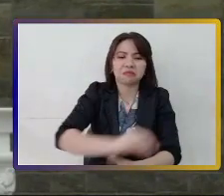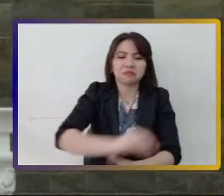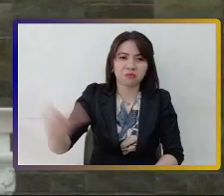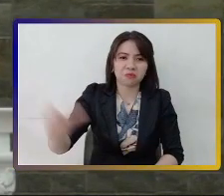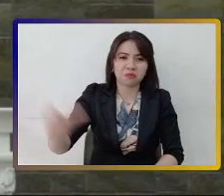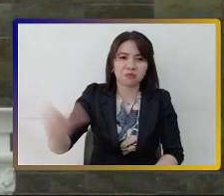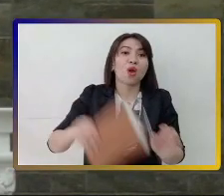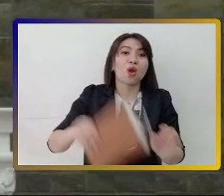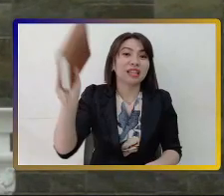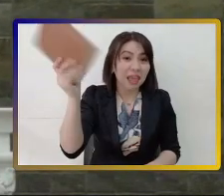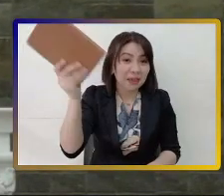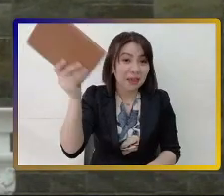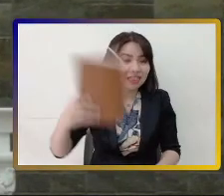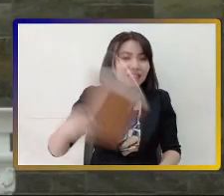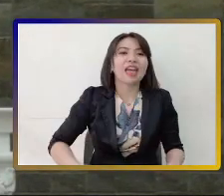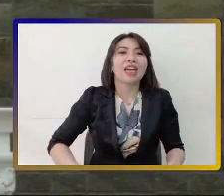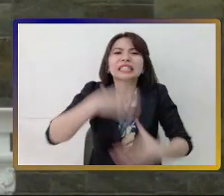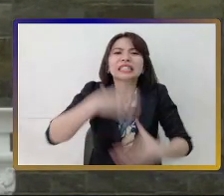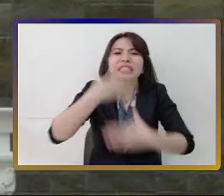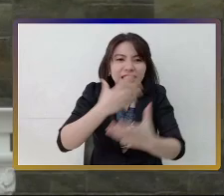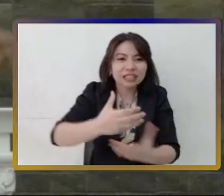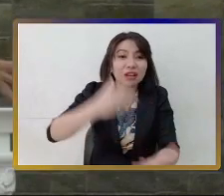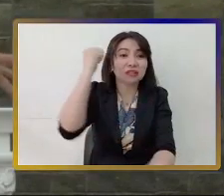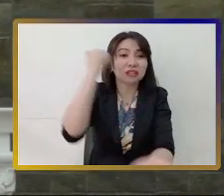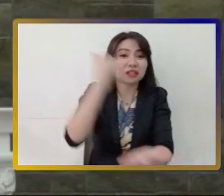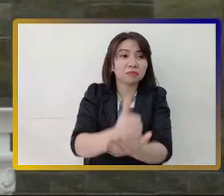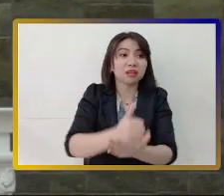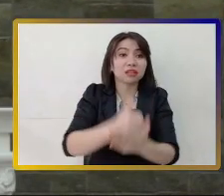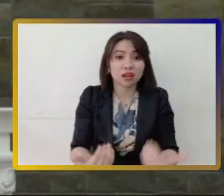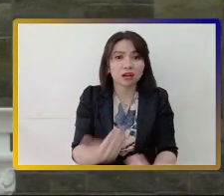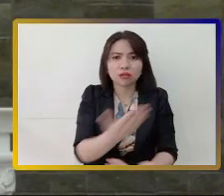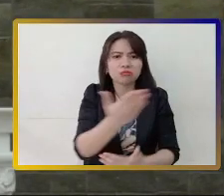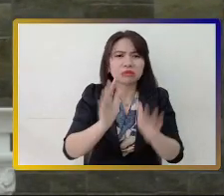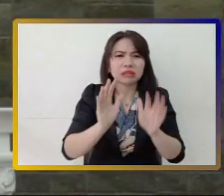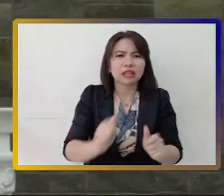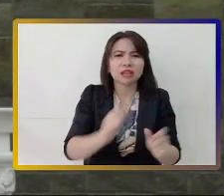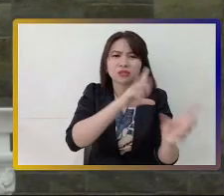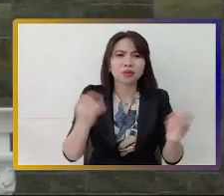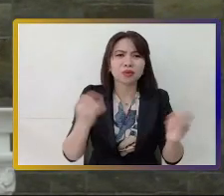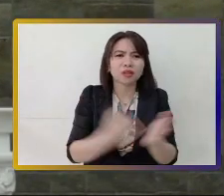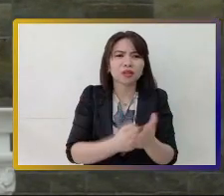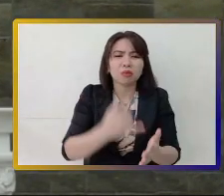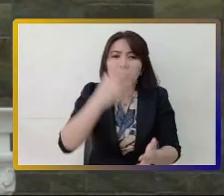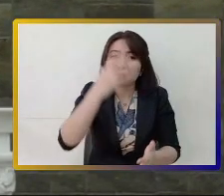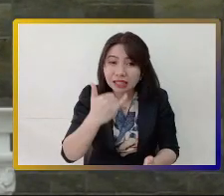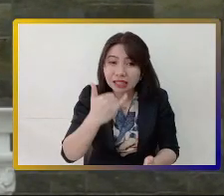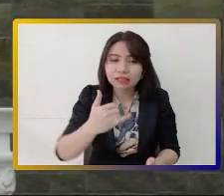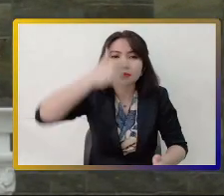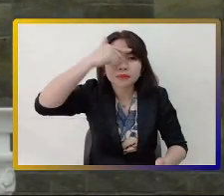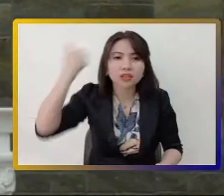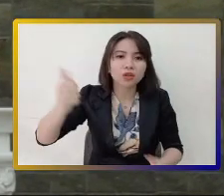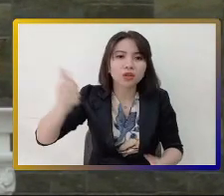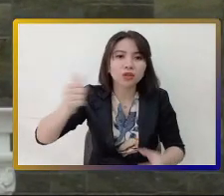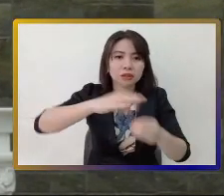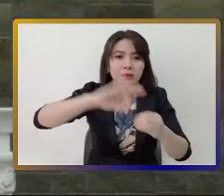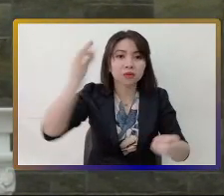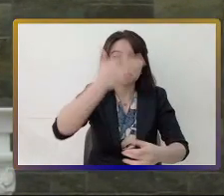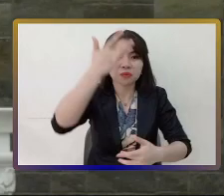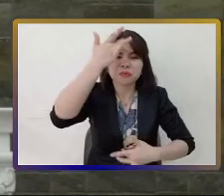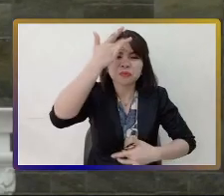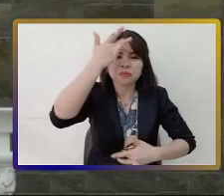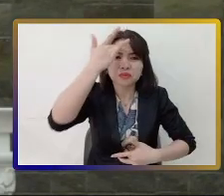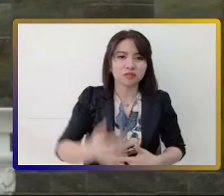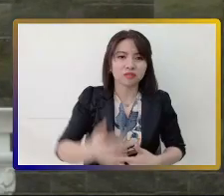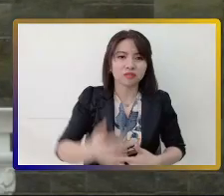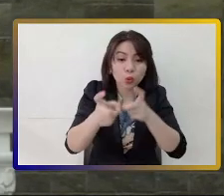sabay sigaw ng amen, and now you cannot do it. Why? Because the spirit get through with you, tapos na